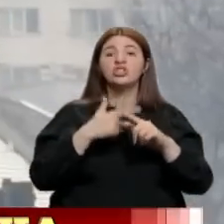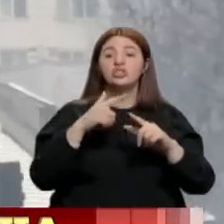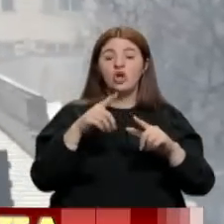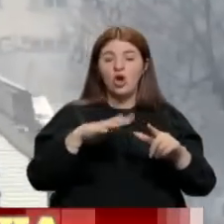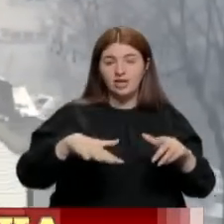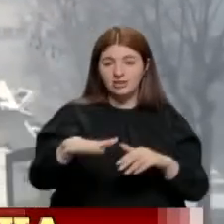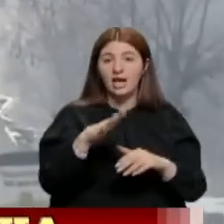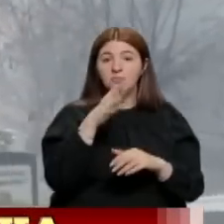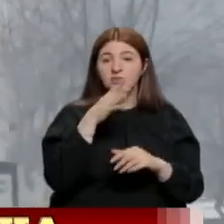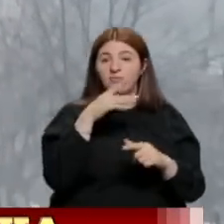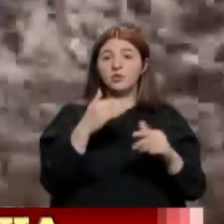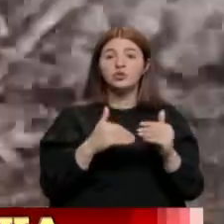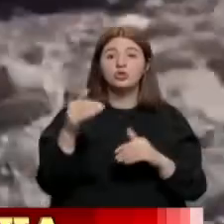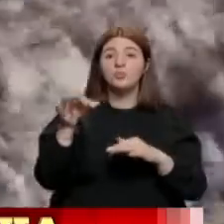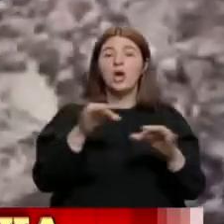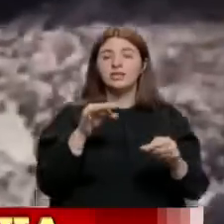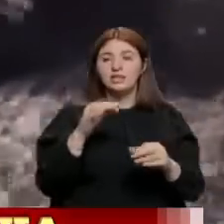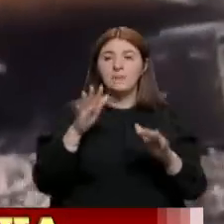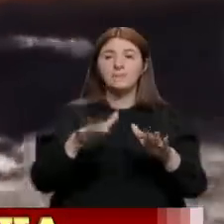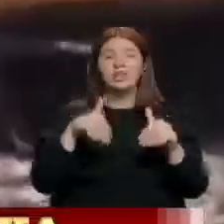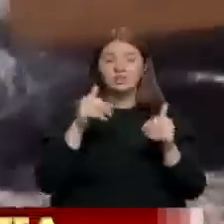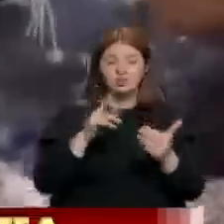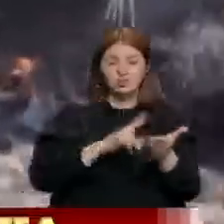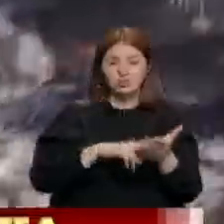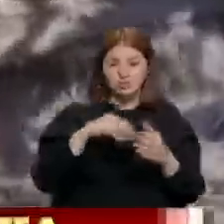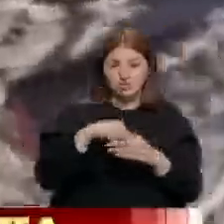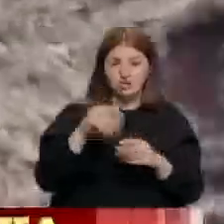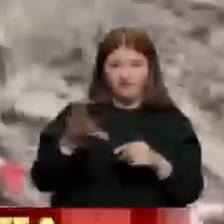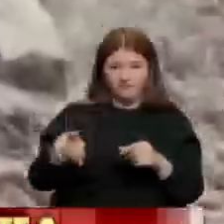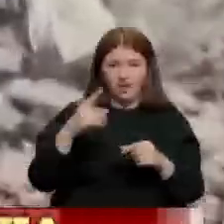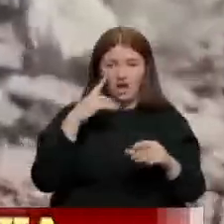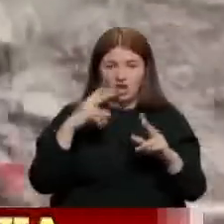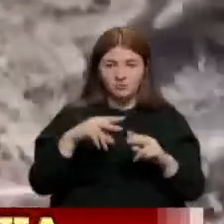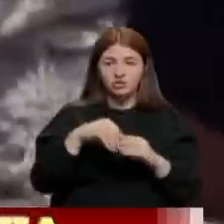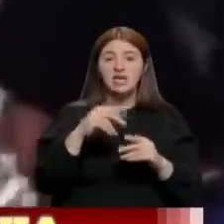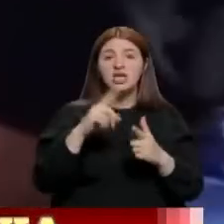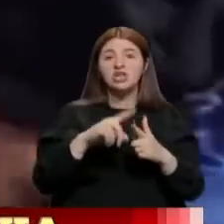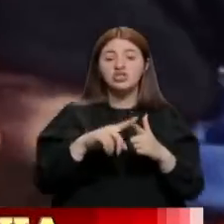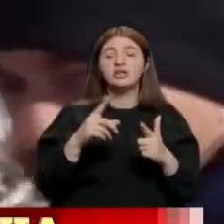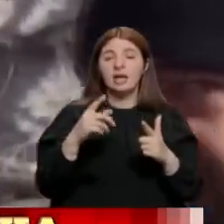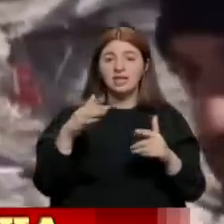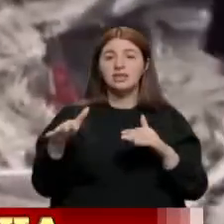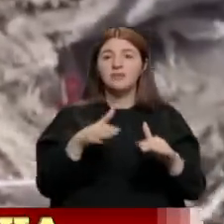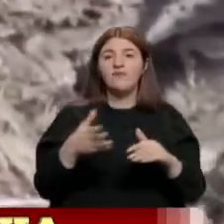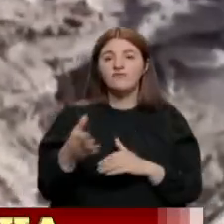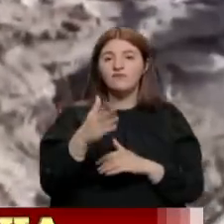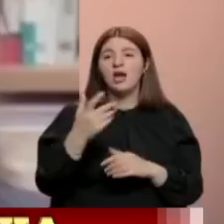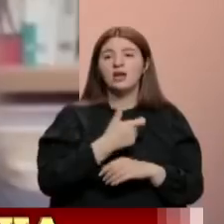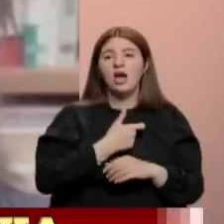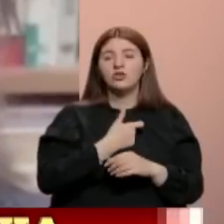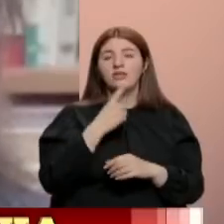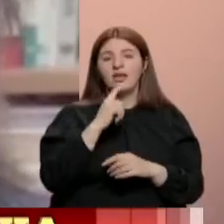Mühendisi Meclis Deprem Araştırma Komisyonu üyesi Doktor Müzeyyen Şevkin ise ikinci kez fay yasası için kanun teklifi verdi